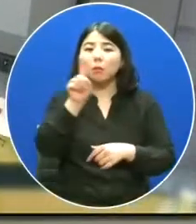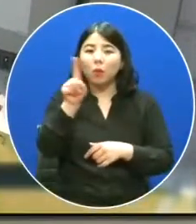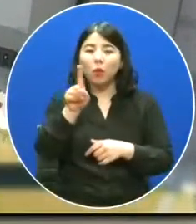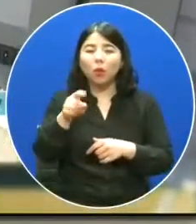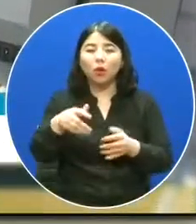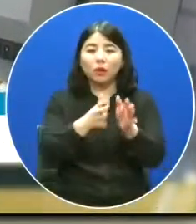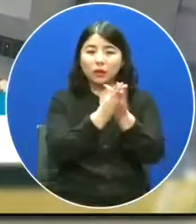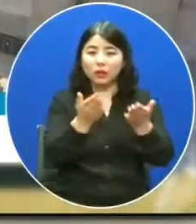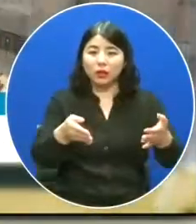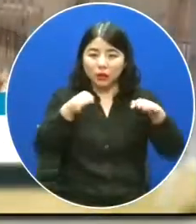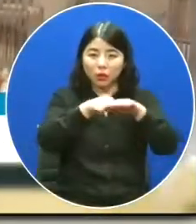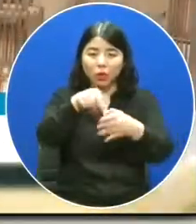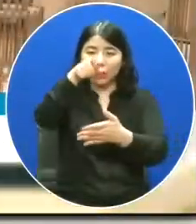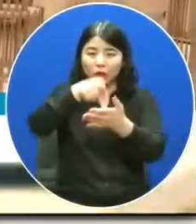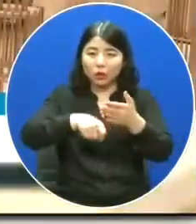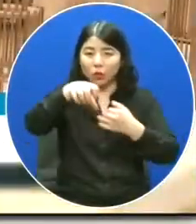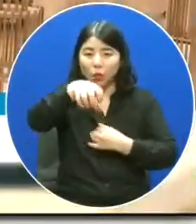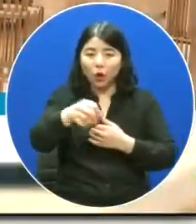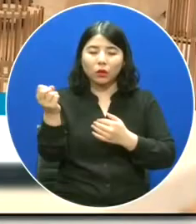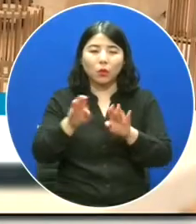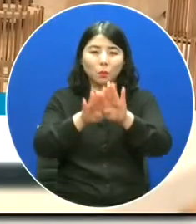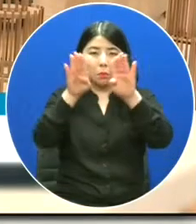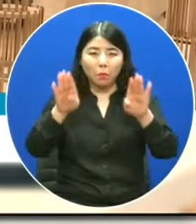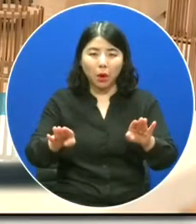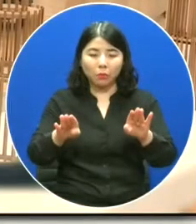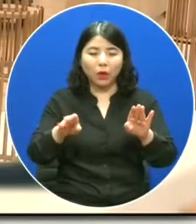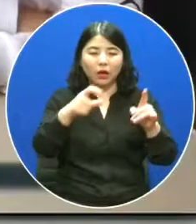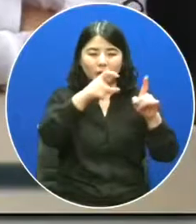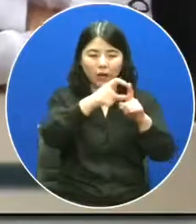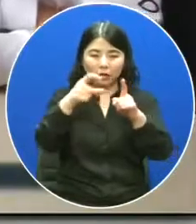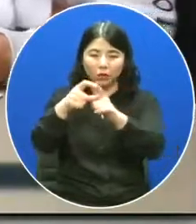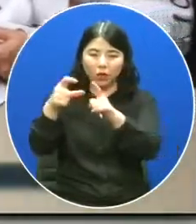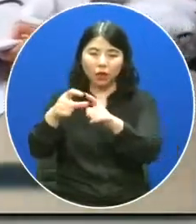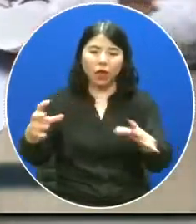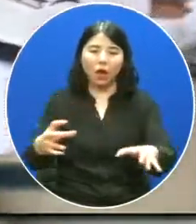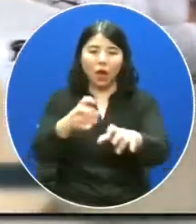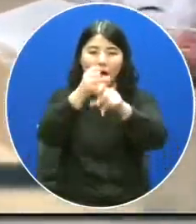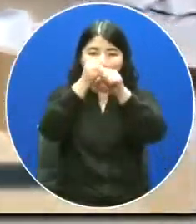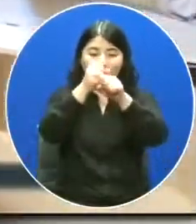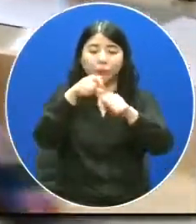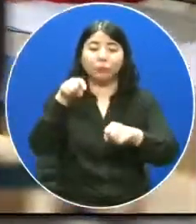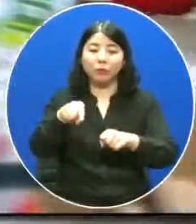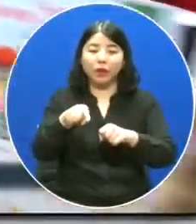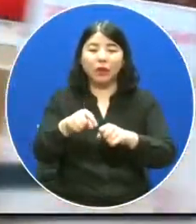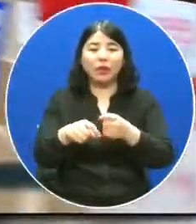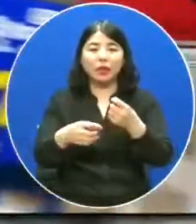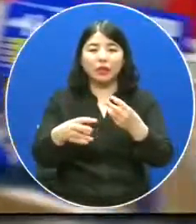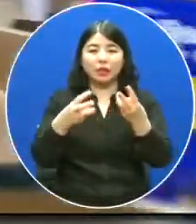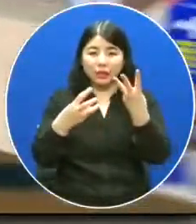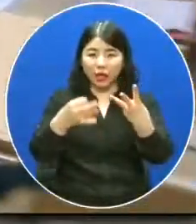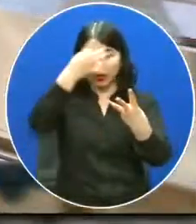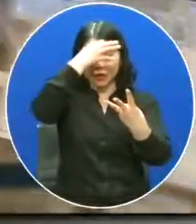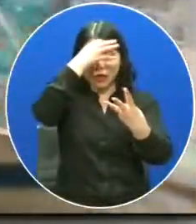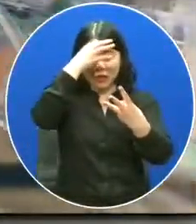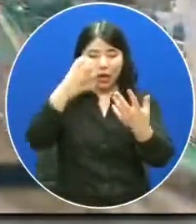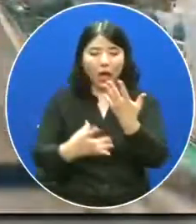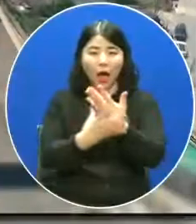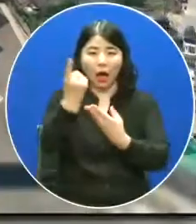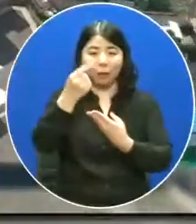라키비움이란 도서관과 기록관, 박물관이 영어 단어를 합성한 말로 이 세 가지 기능을 한꺼번에